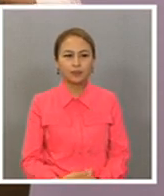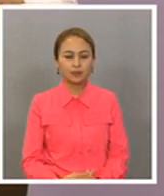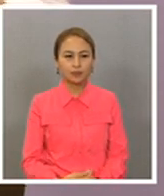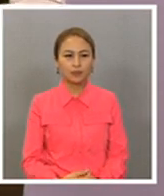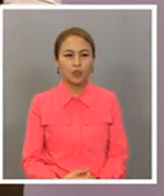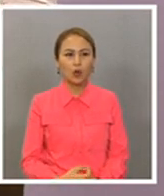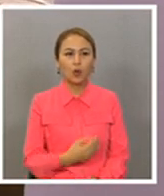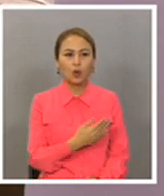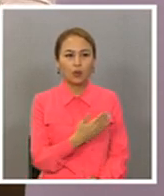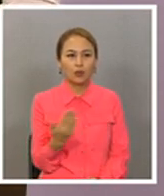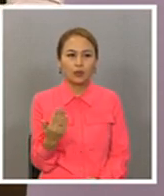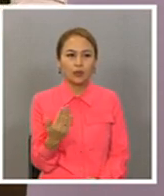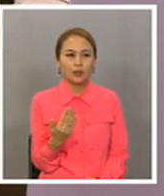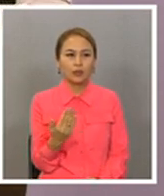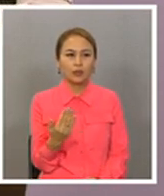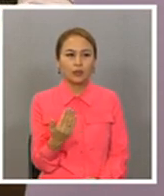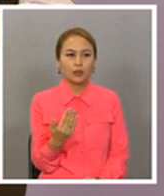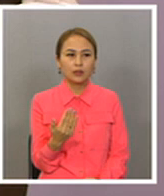Ол